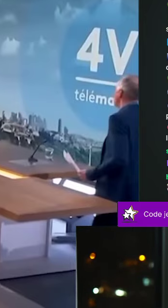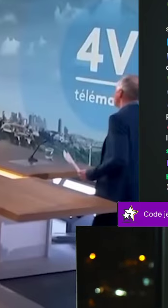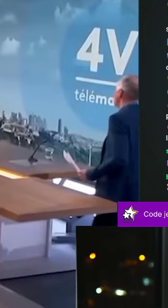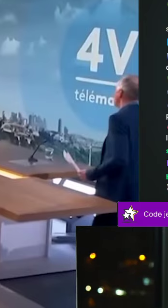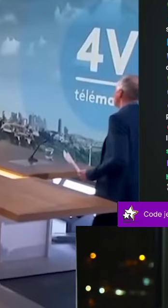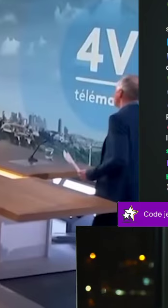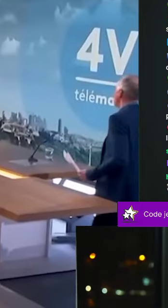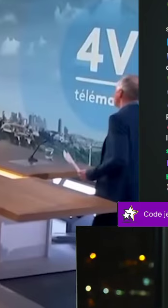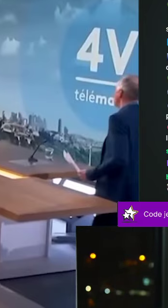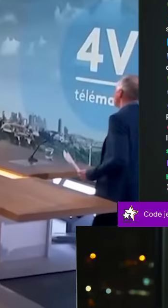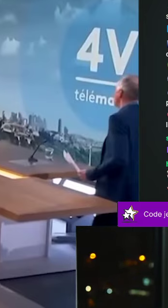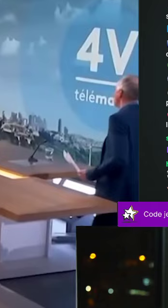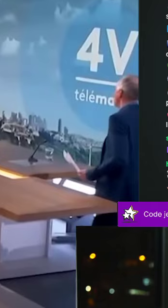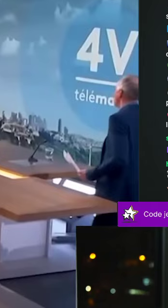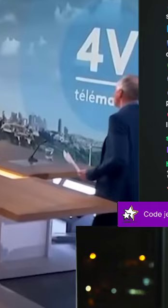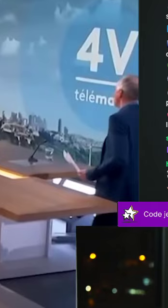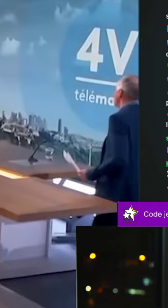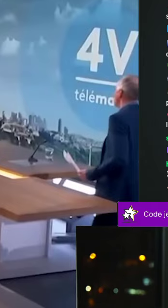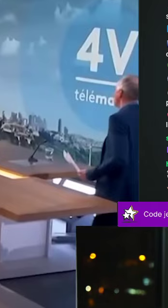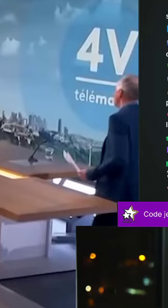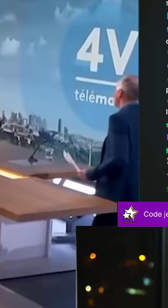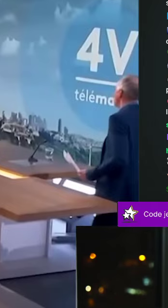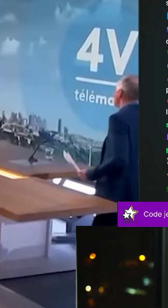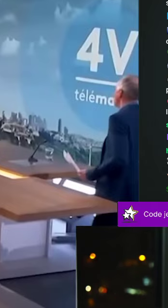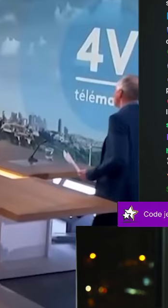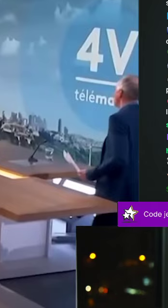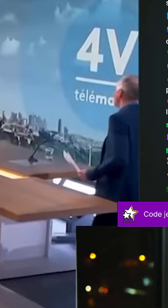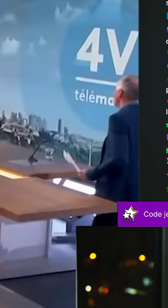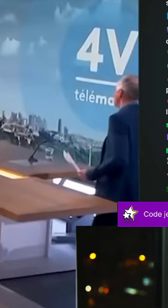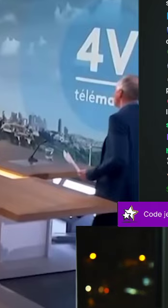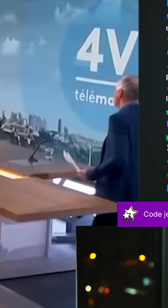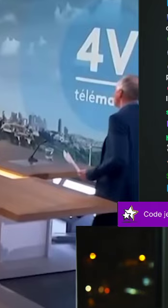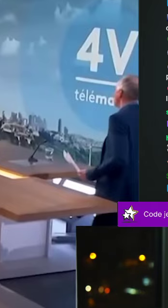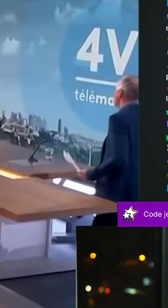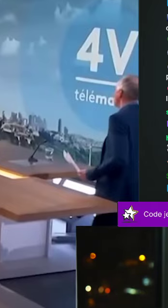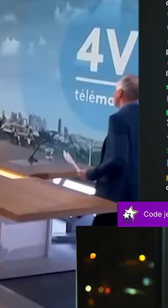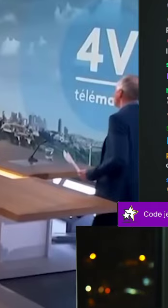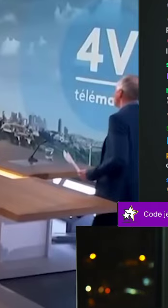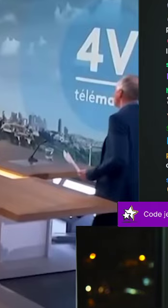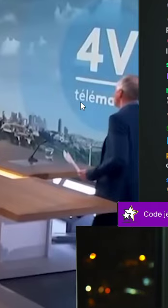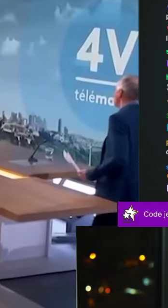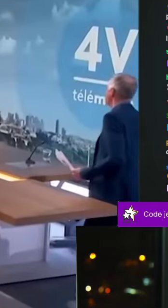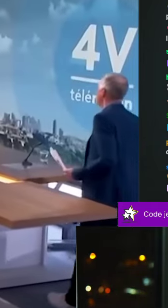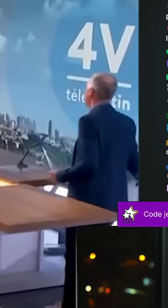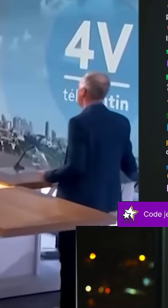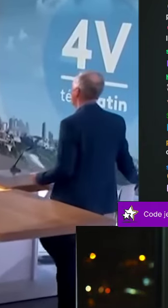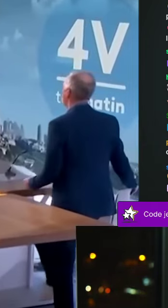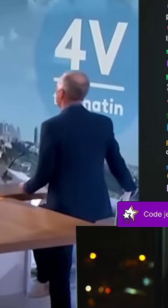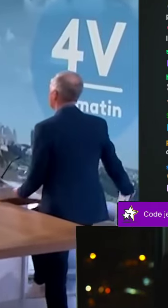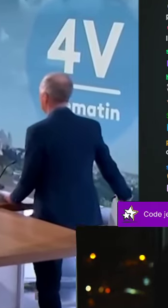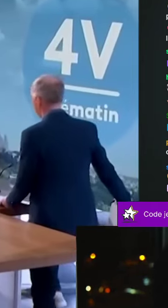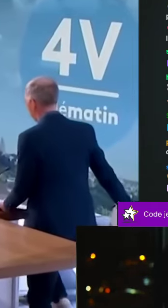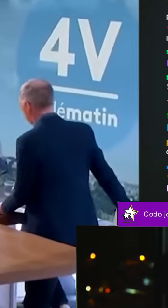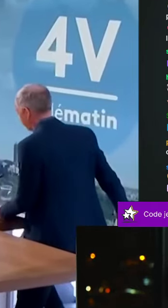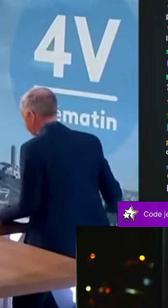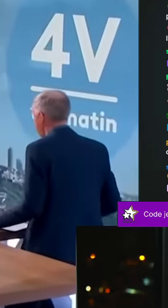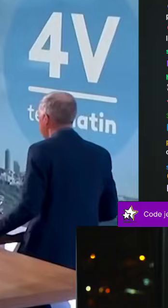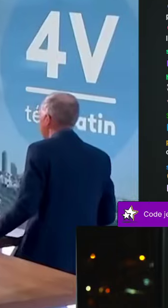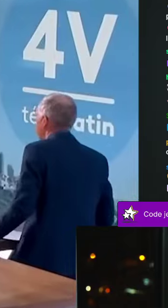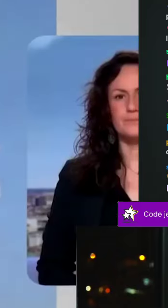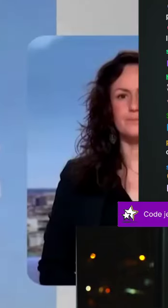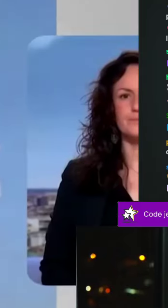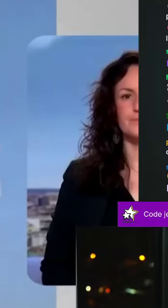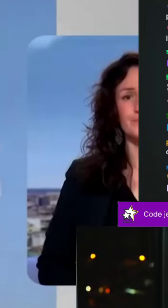viewers qui m'écoute qui écoute mes bêtises voilà simple manuel bonp alors votre